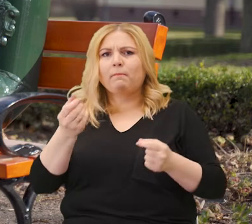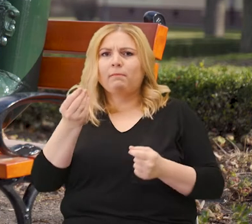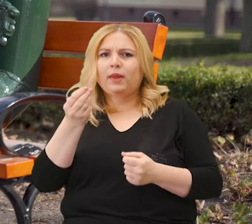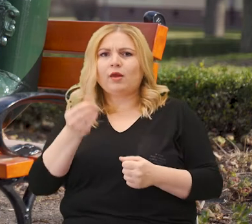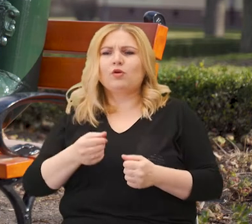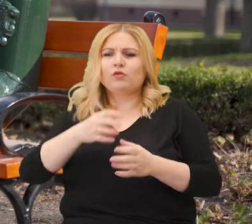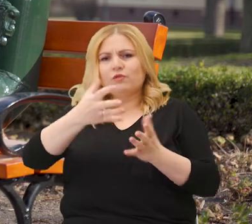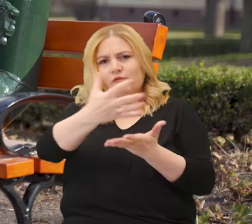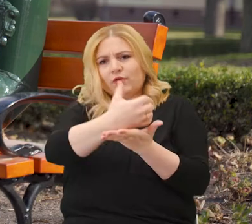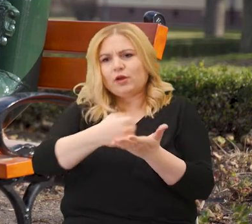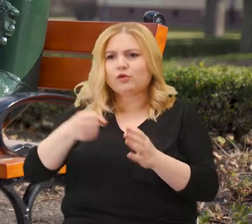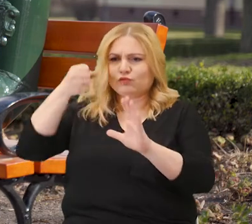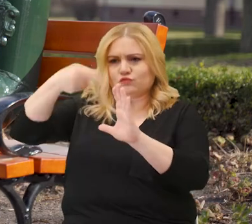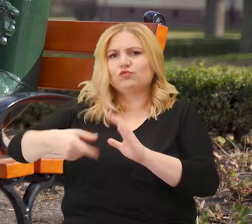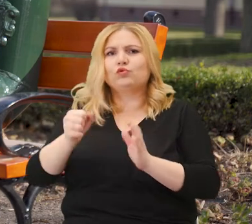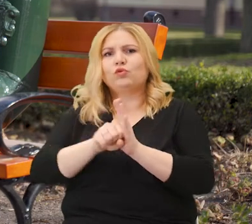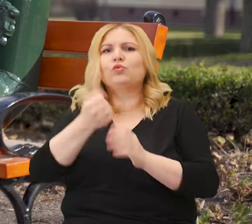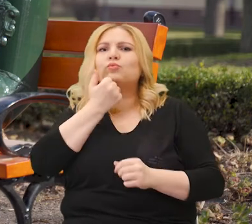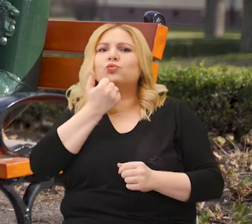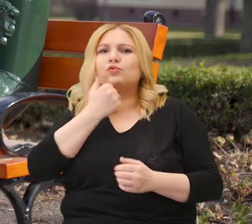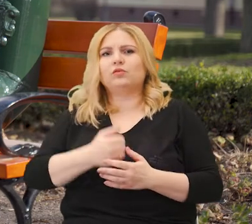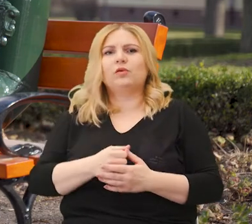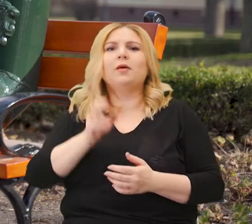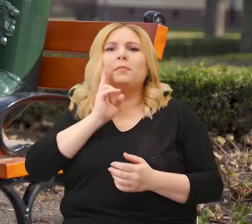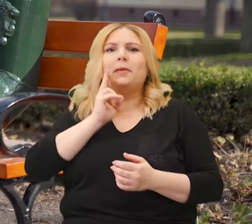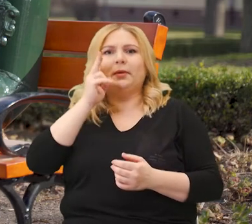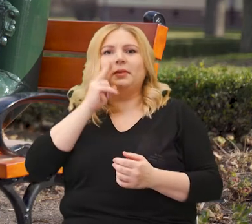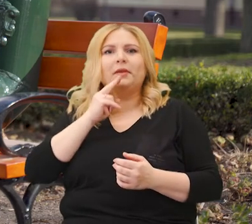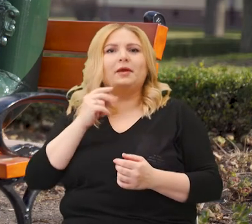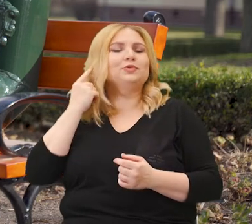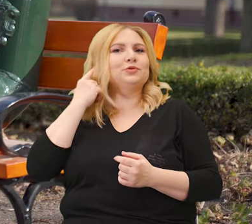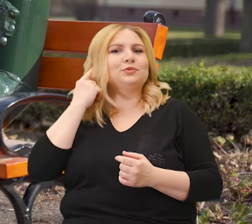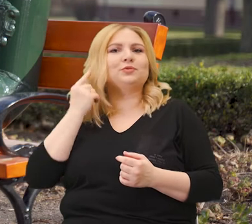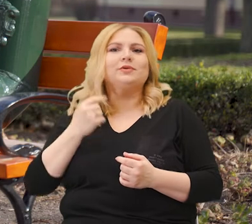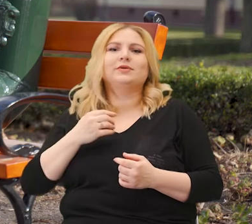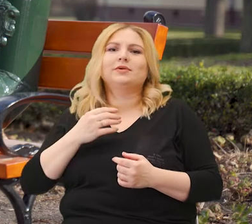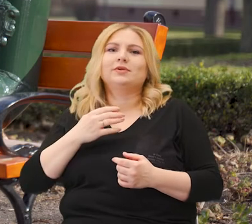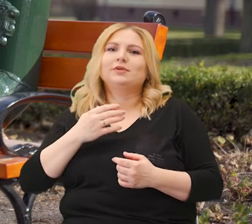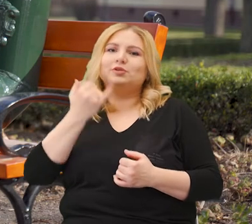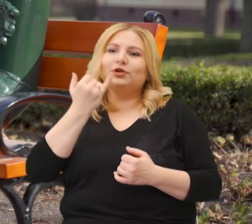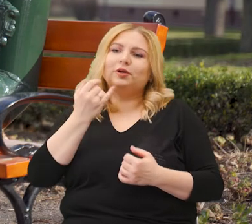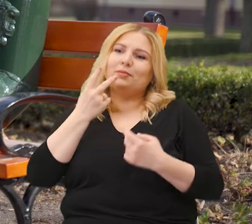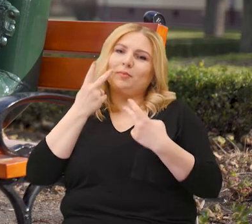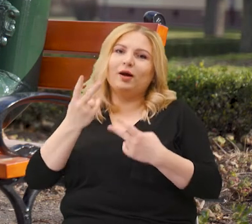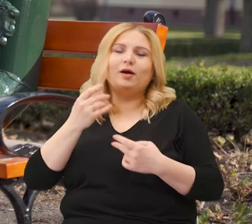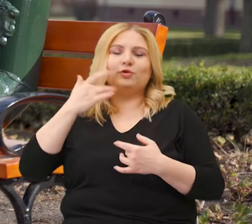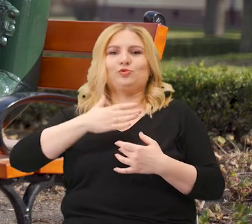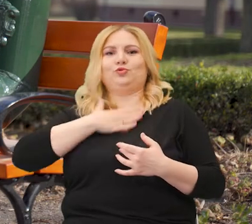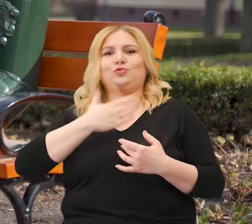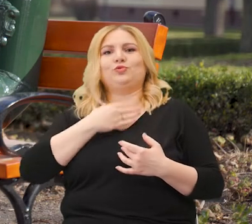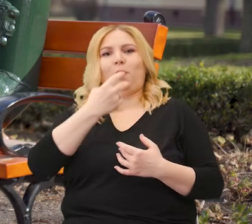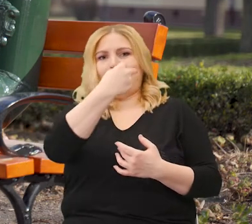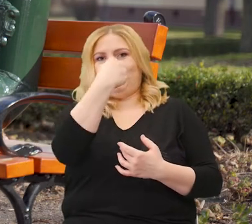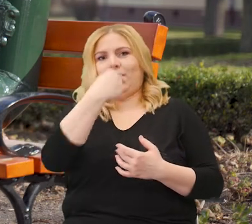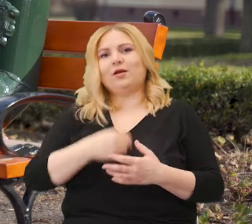Dobra, nałożymy im pełne buty, ale się ucieszą. No biedni. Nawet przez zamknięte powieki mamertowie odczuli ciepło dziecięcych